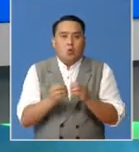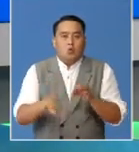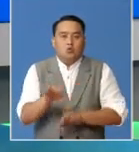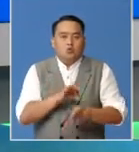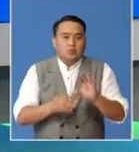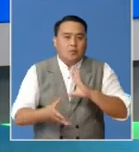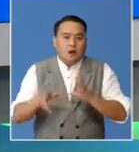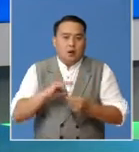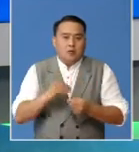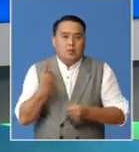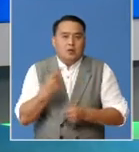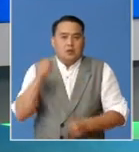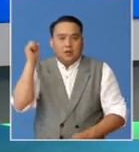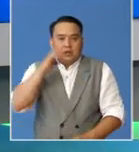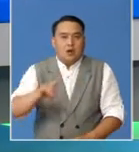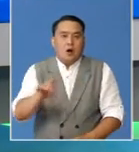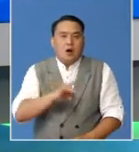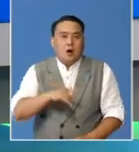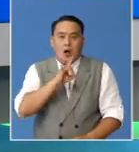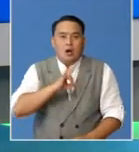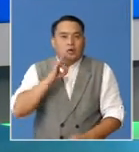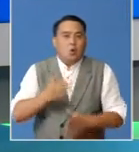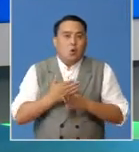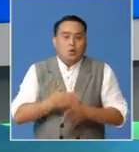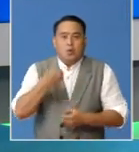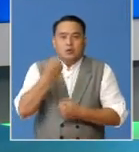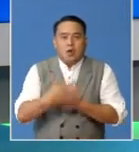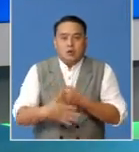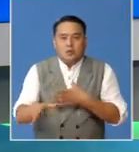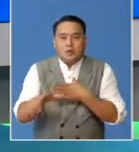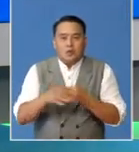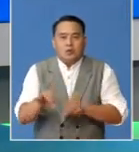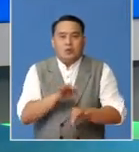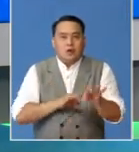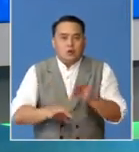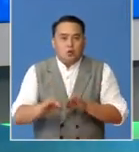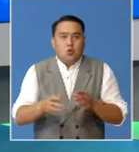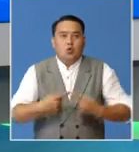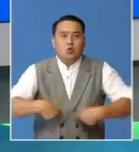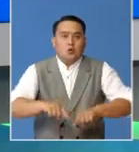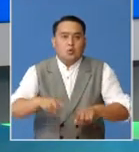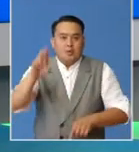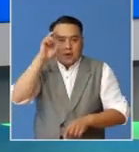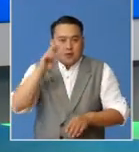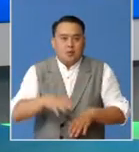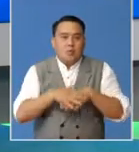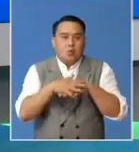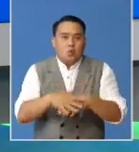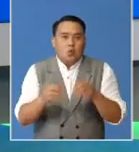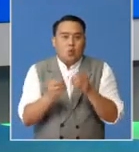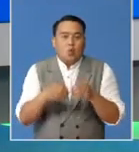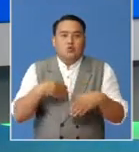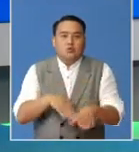бере бастады. Соның бірі Ескелді ауданының әйелдерге көмек көрсету орталығы бірлестігінің жобасы. Ұйым мемлекет тарапынан бөлінген грантқа 10